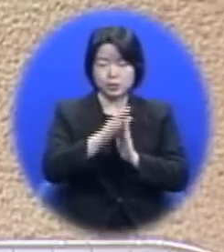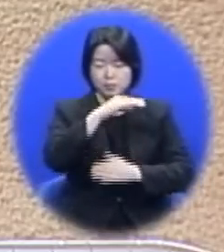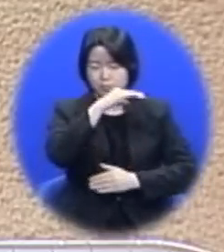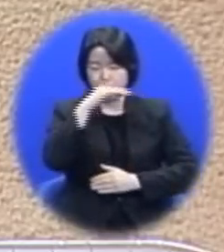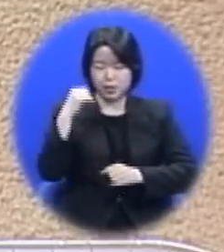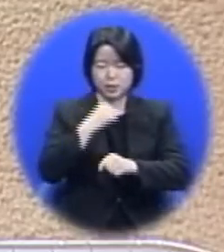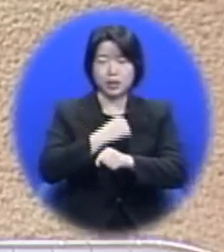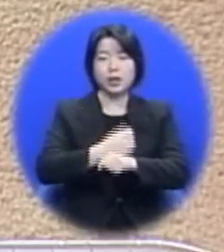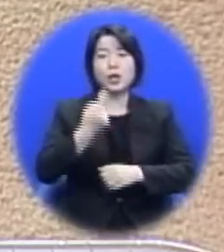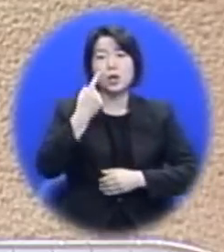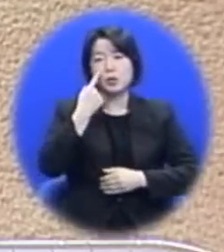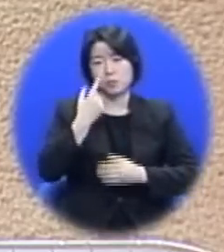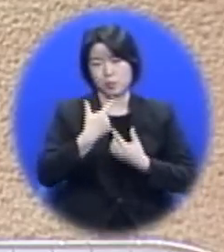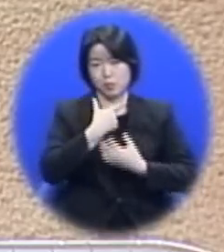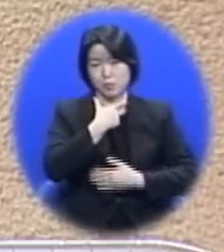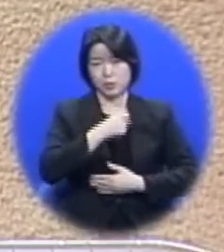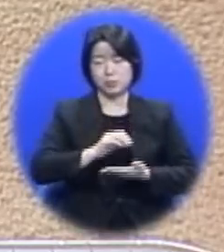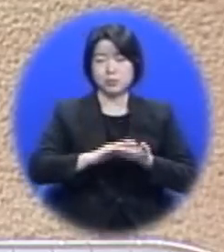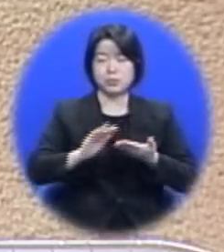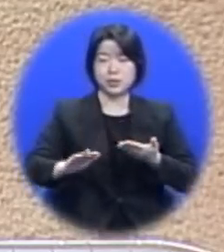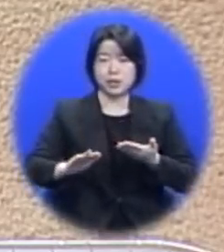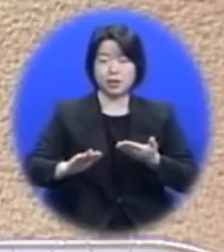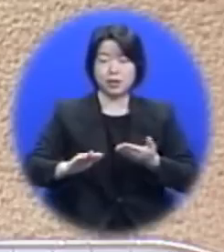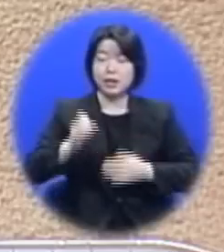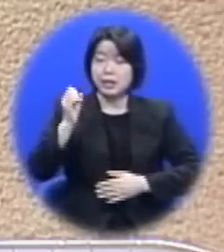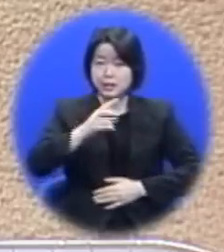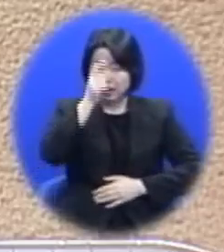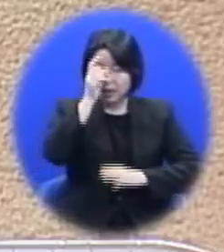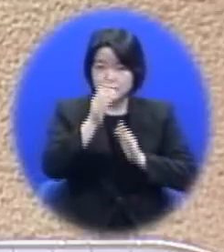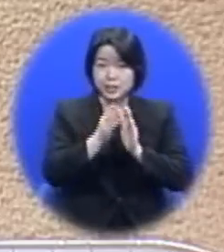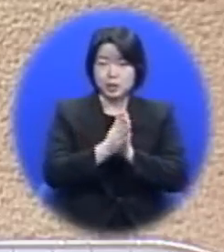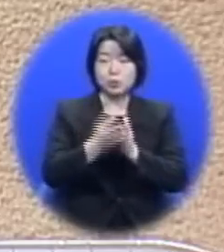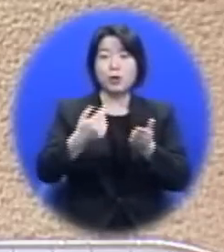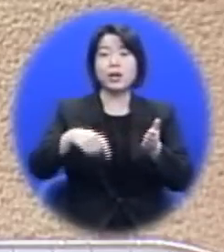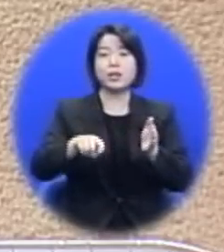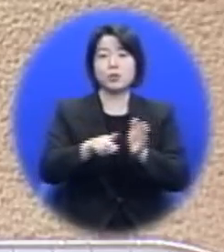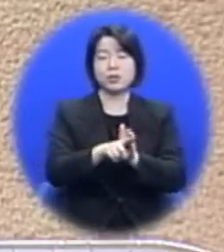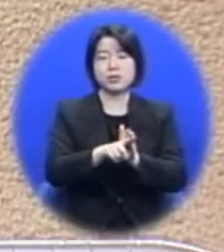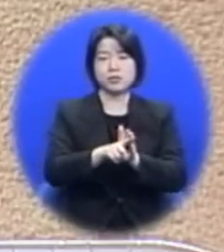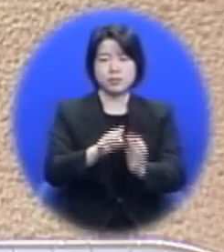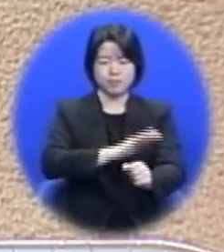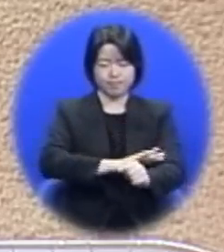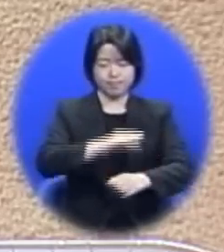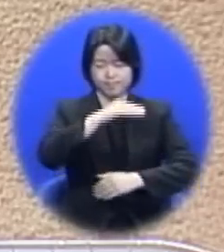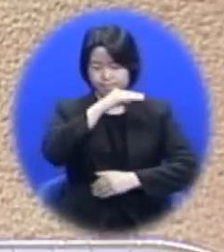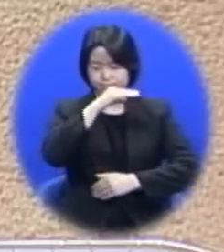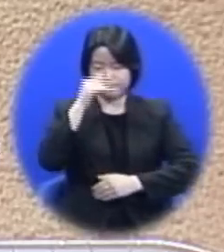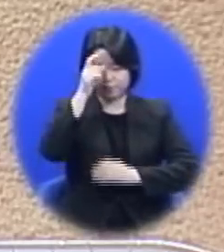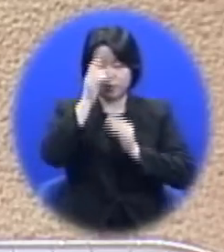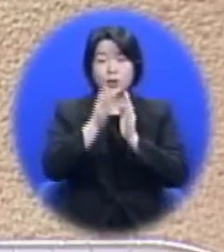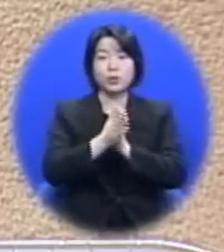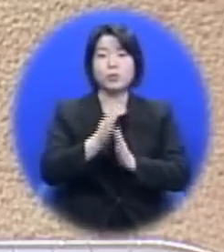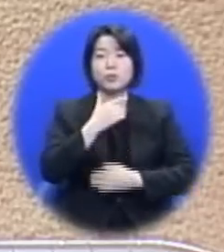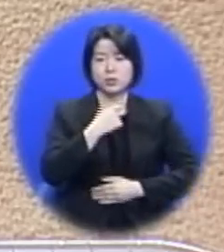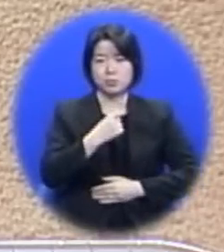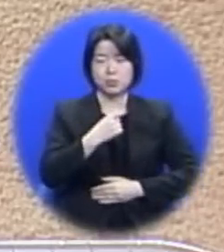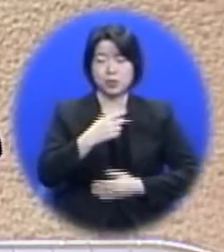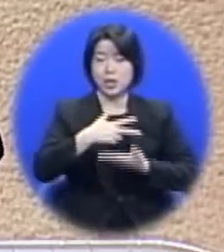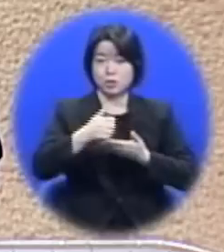겁니다. 이왕 다시 기도할 것, 정말 제대로 해보고 싶은 것. 주기도문으로 기도하는